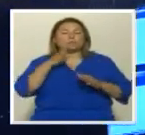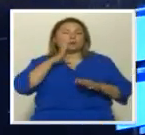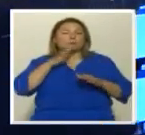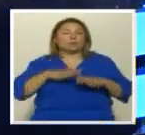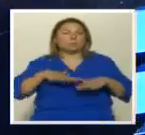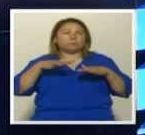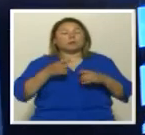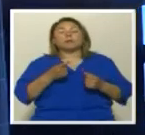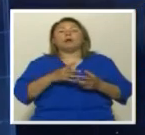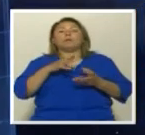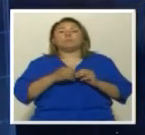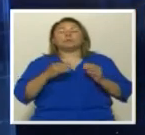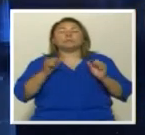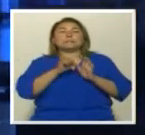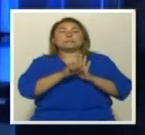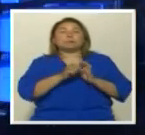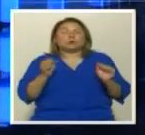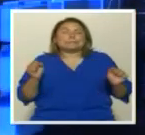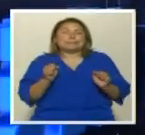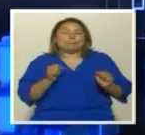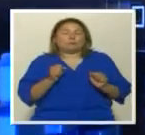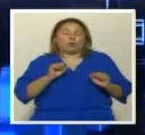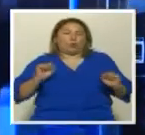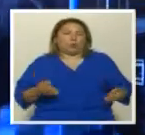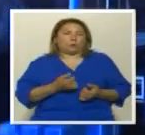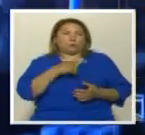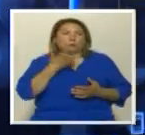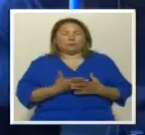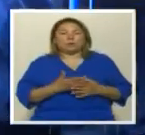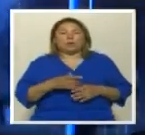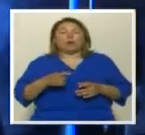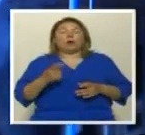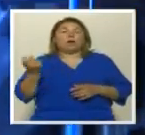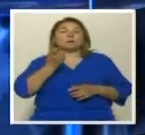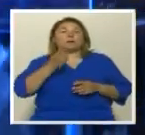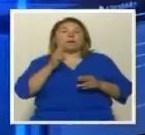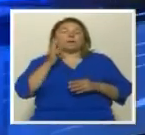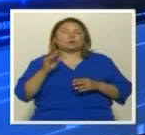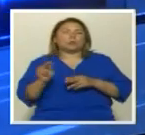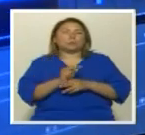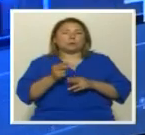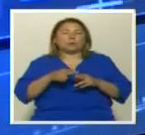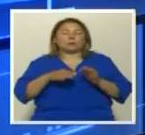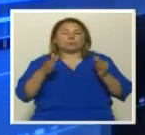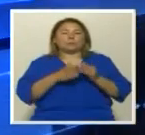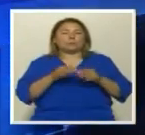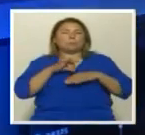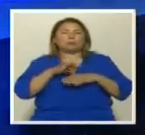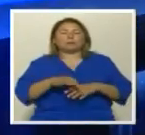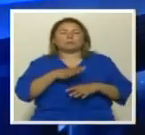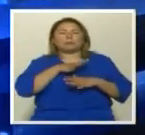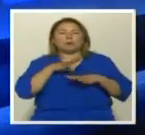затапливать а зимой и вовсе жилье превращаются в Северный полюс говорят жители владельцы квартир утверждают что ремонт в данном доме не